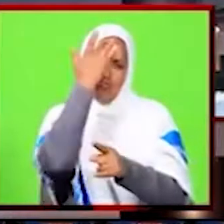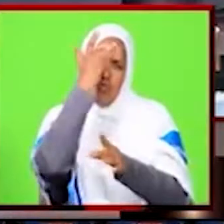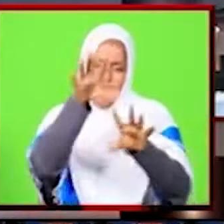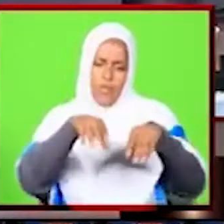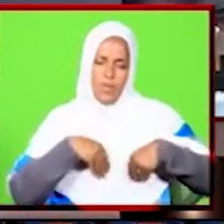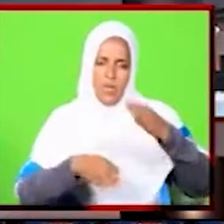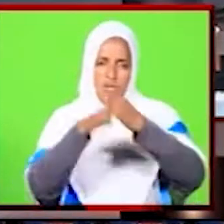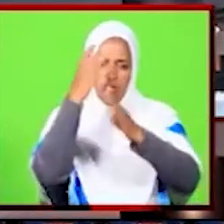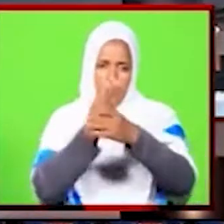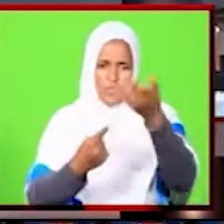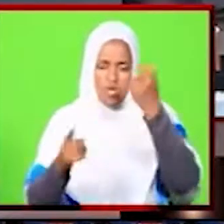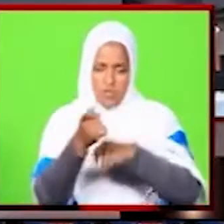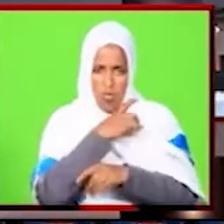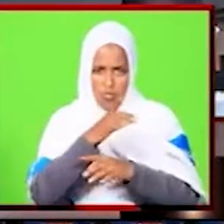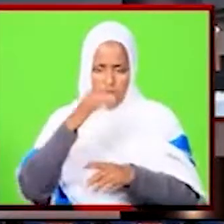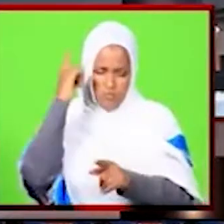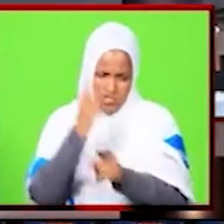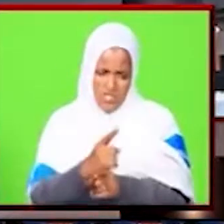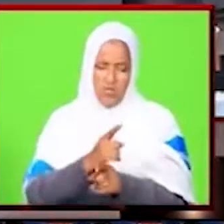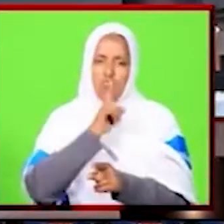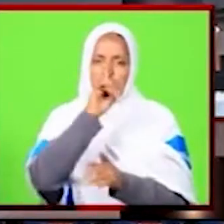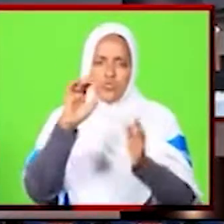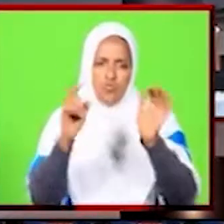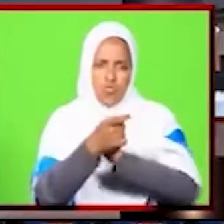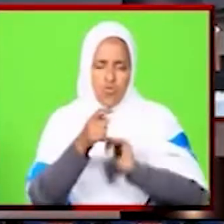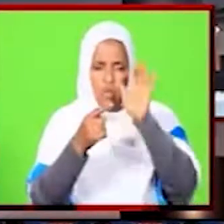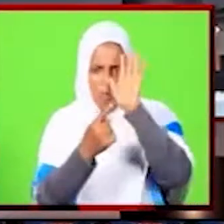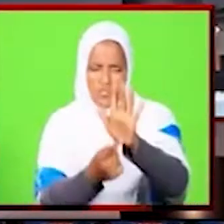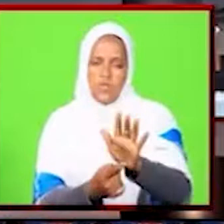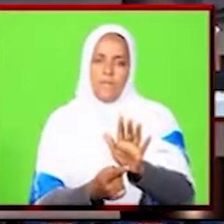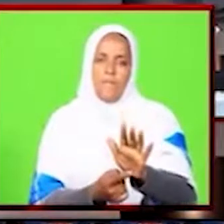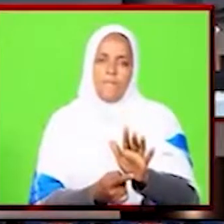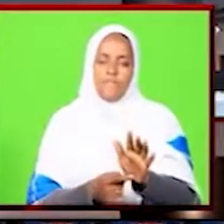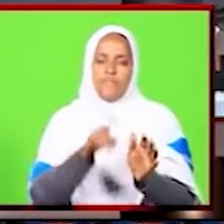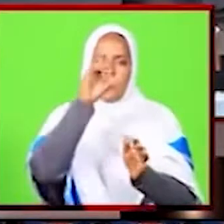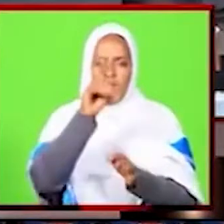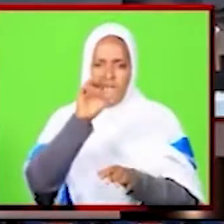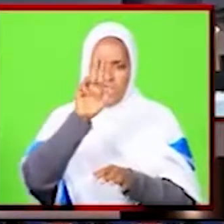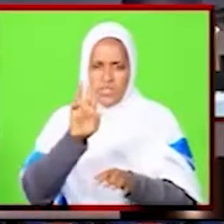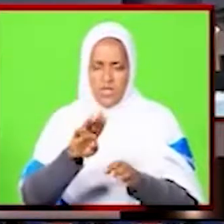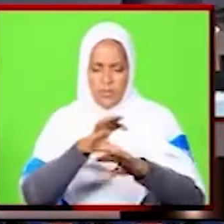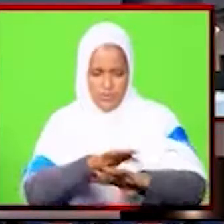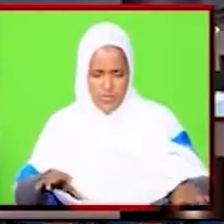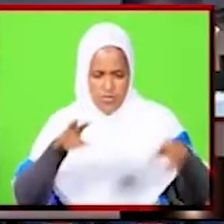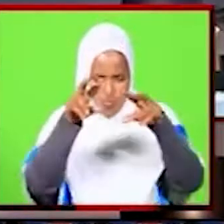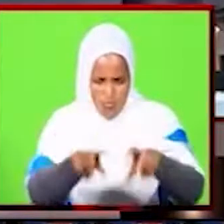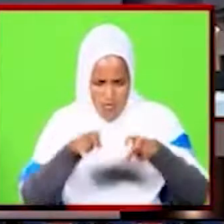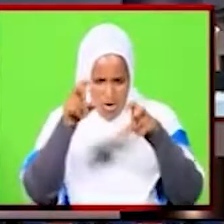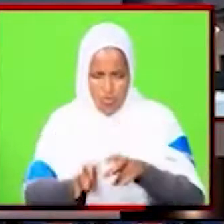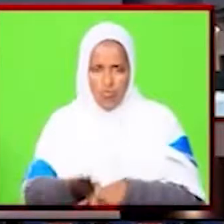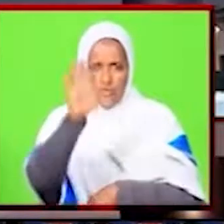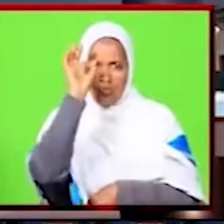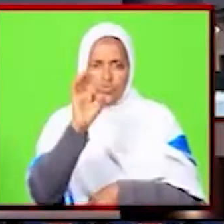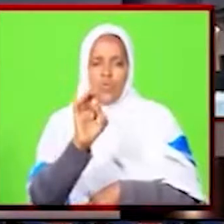ስንል ዝም ብሎ በመቀበል ደረጃ ብቻ ሳይሆን በተረጋገጠም ነገር እውነት መሆኑን ለማሳየት የከርሰ ምድር